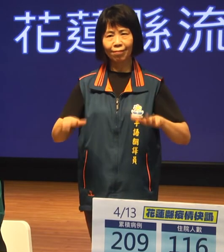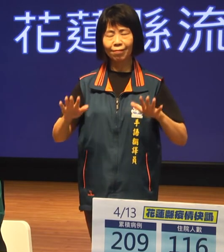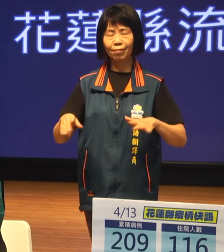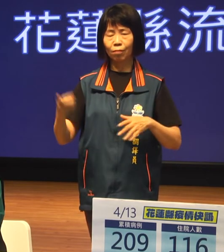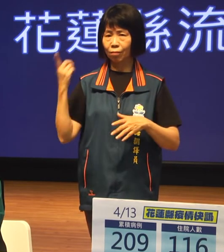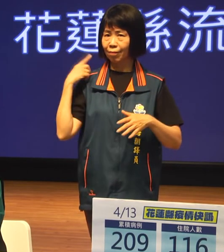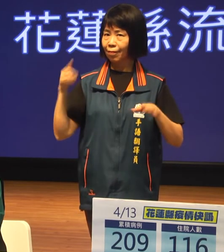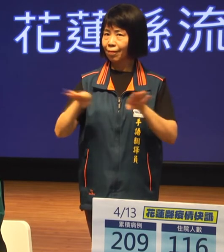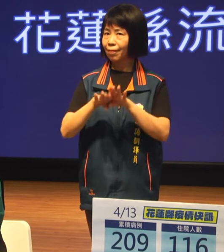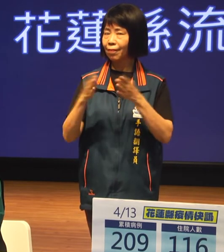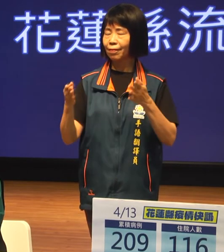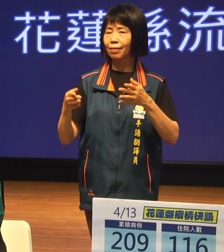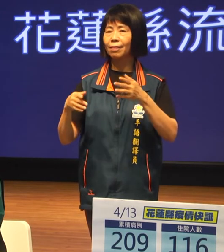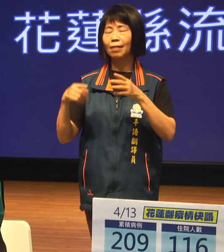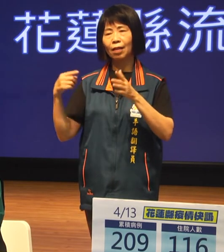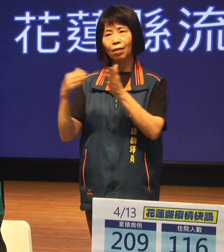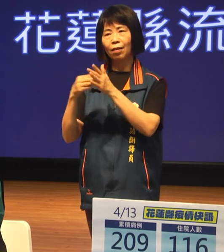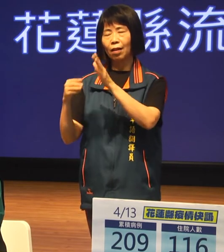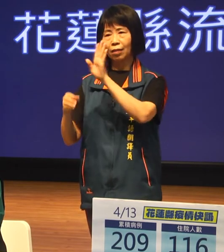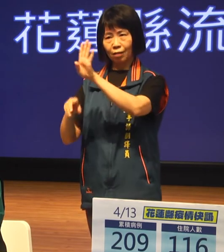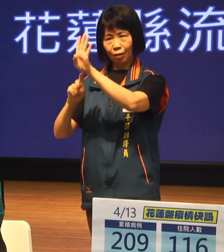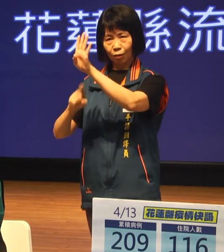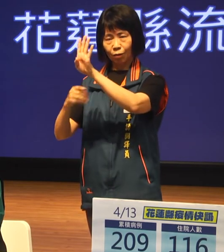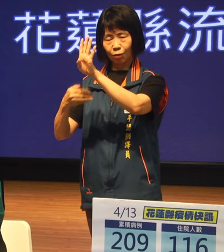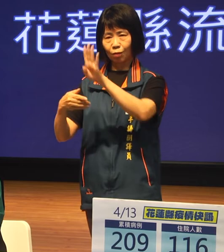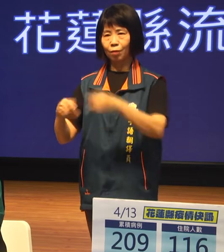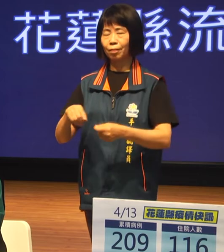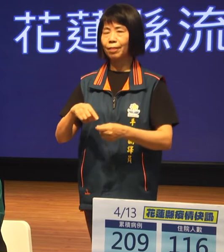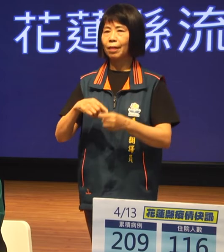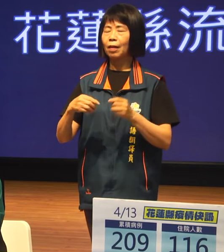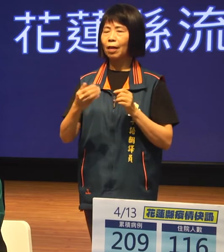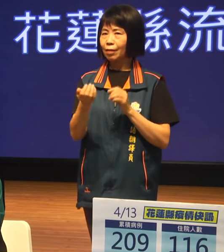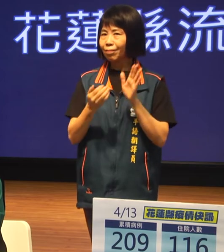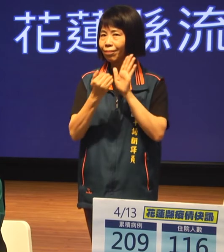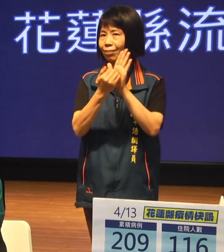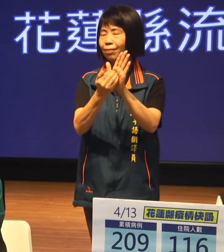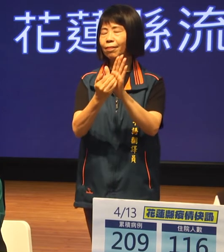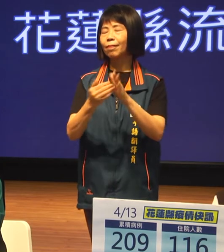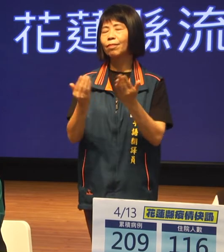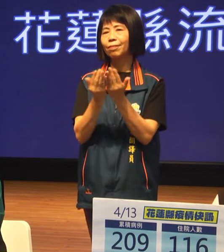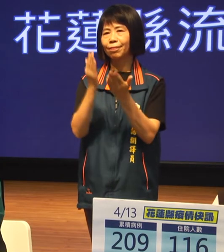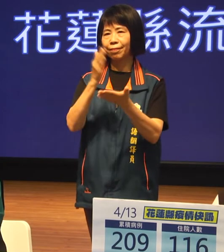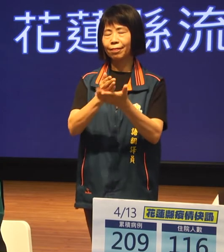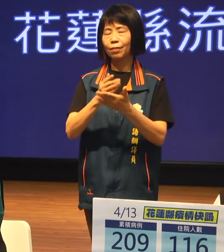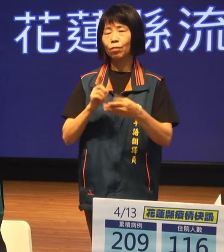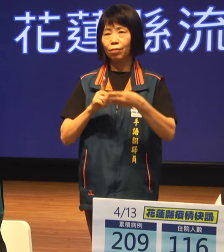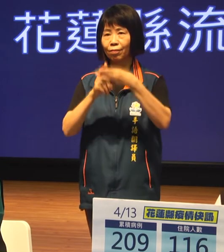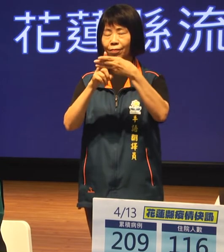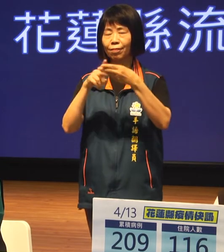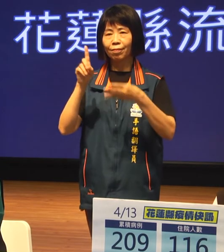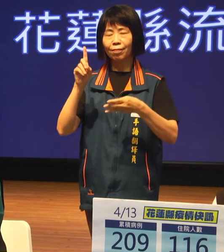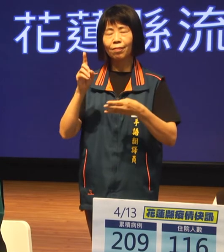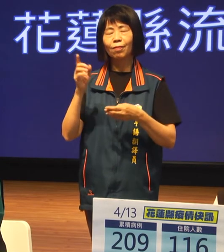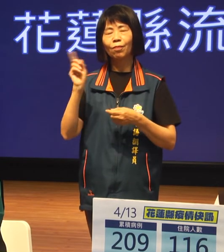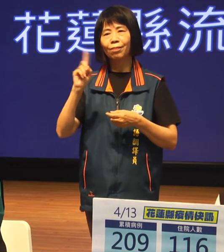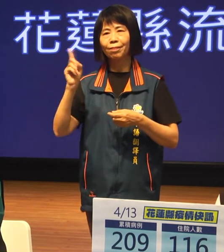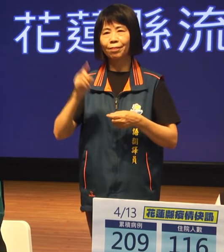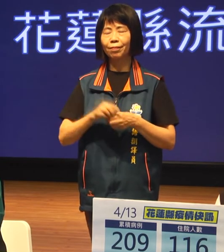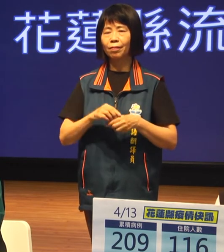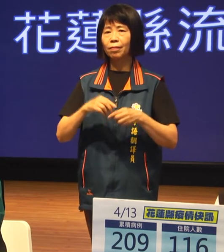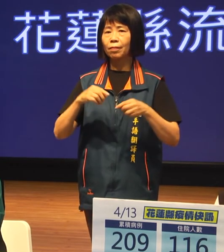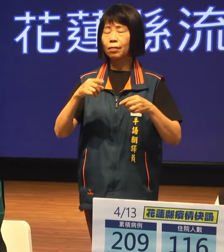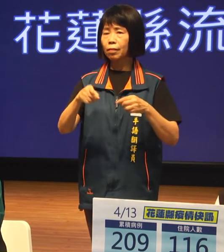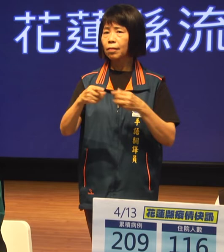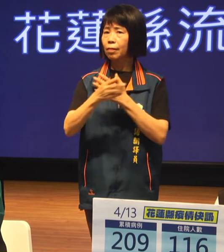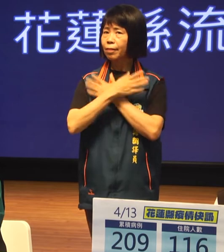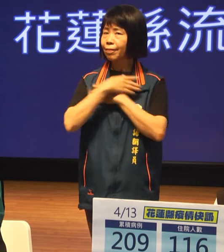从昨天开始到19号也是采全园的预防性停课。那最主要的原因是因为园内有